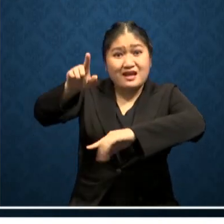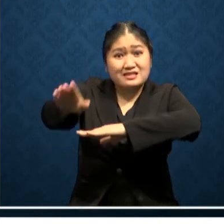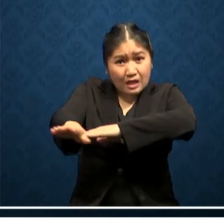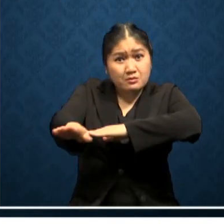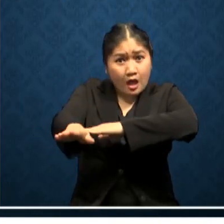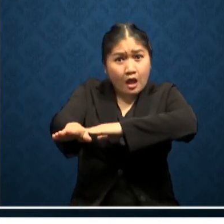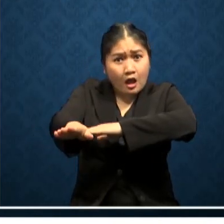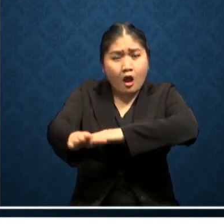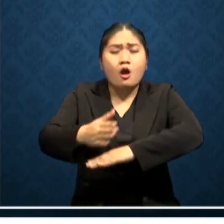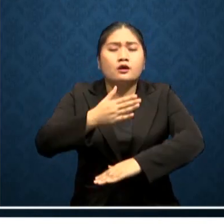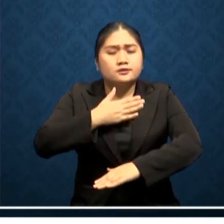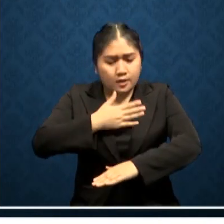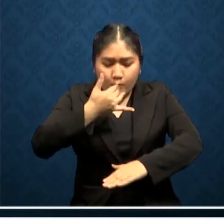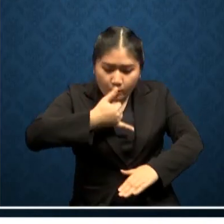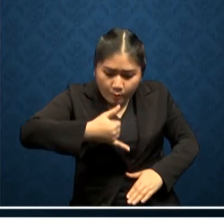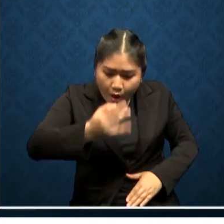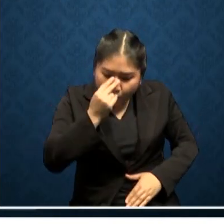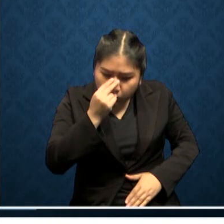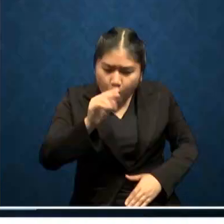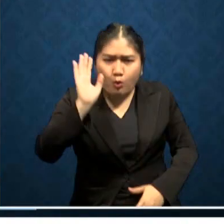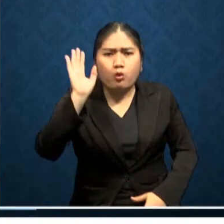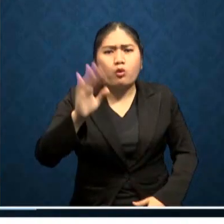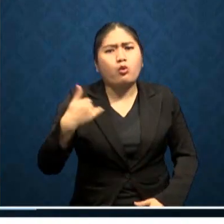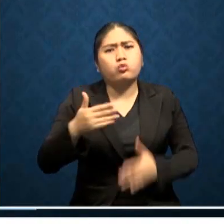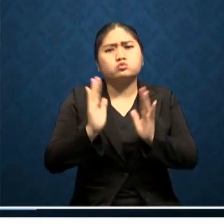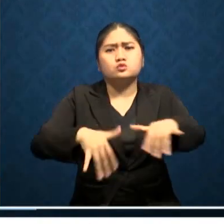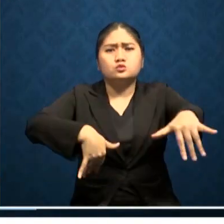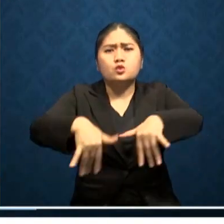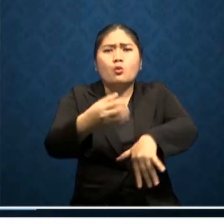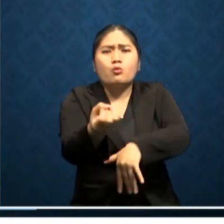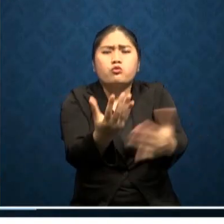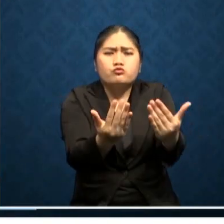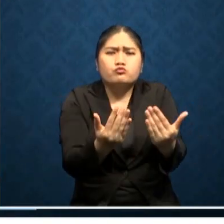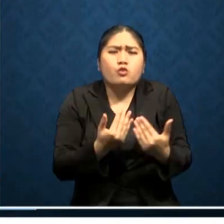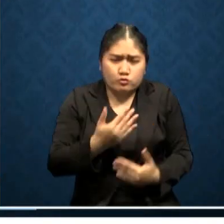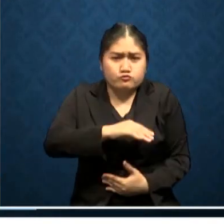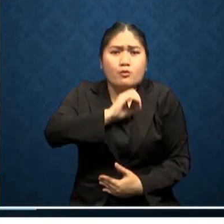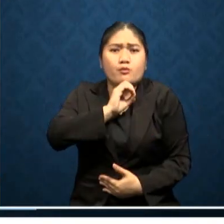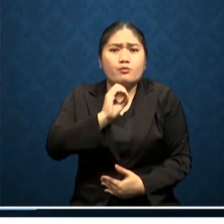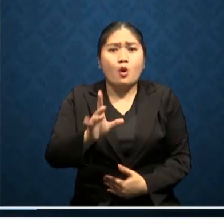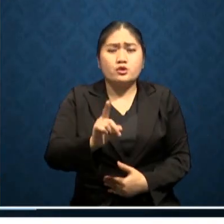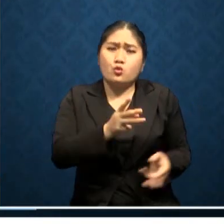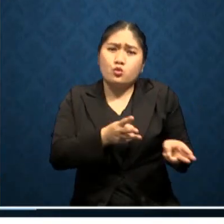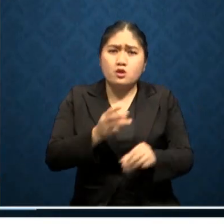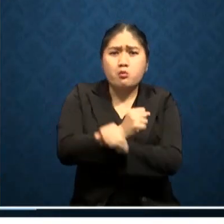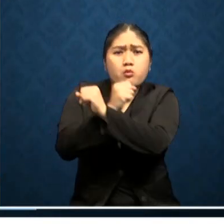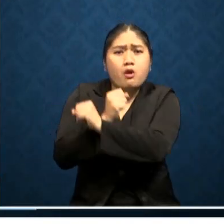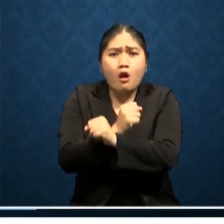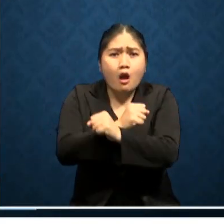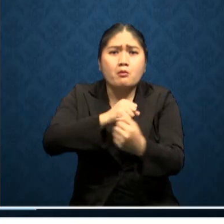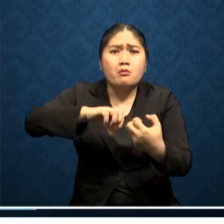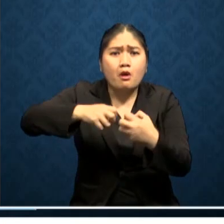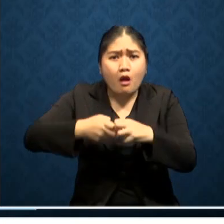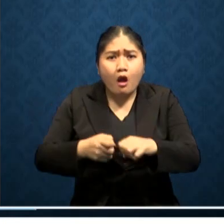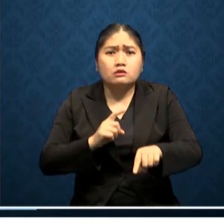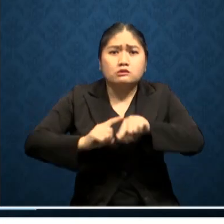พนที่ ที่เบรคุหารมีพน้องในพื้นที่เขาฝากเรื่องนี้มาว่าจะมีวิธีการปองกันปัญหาทจะ